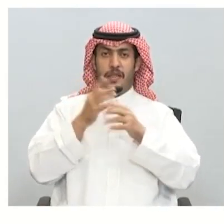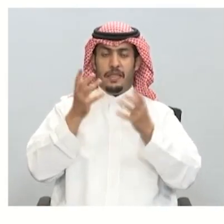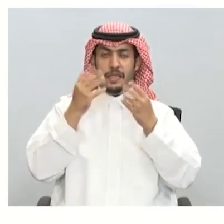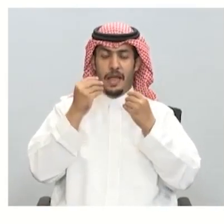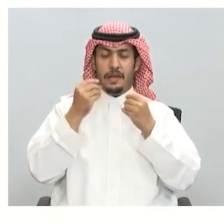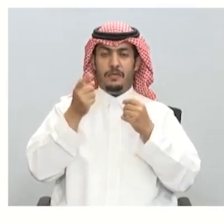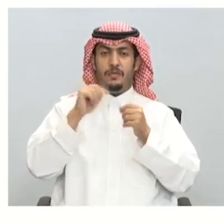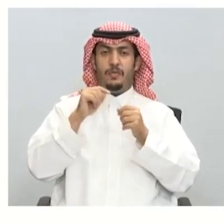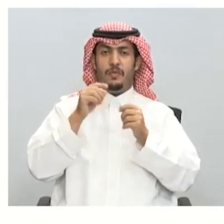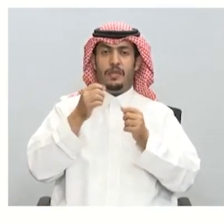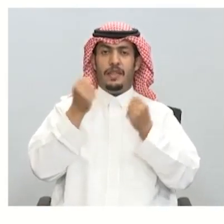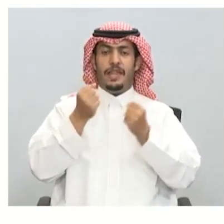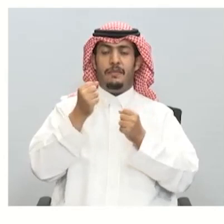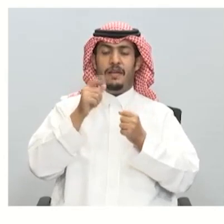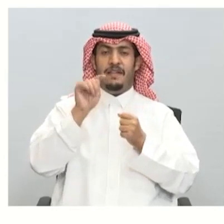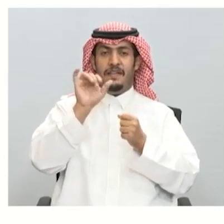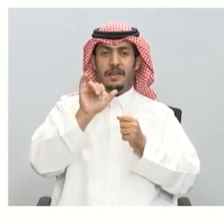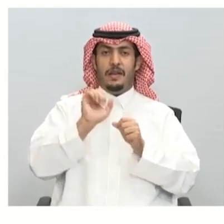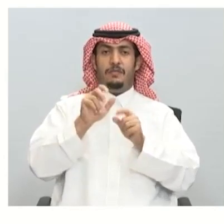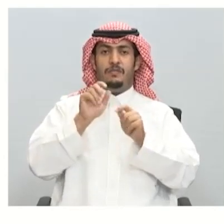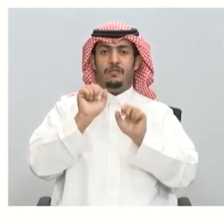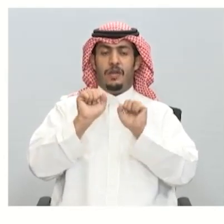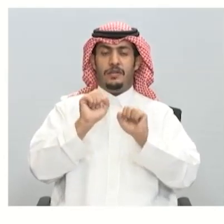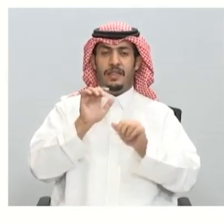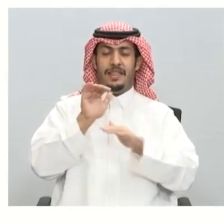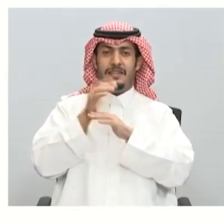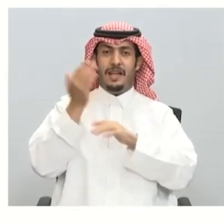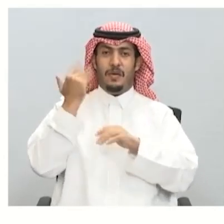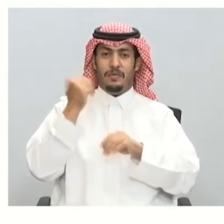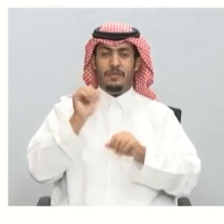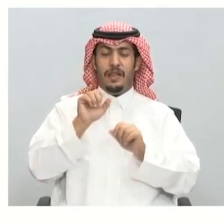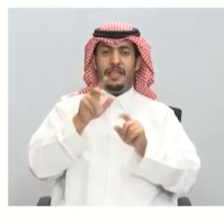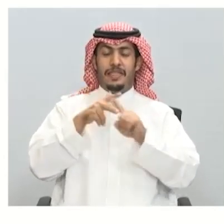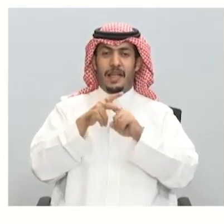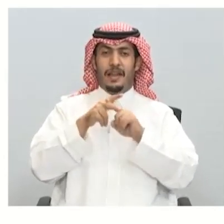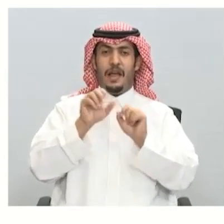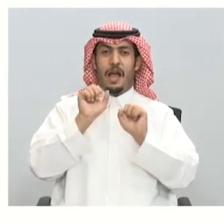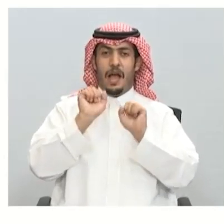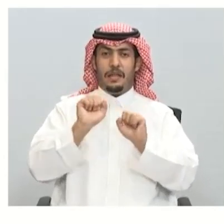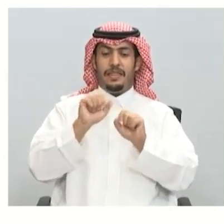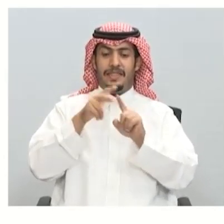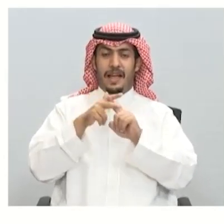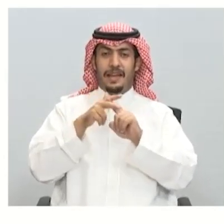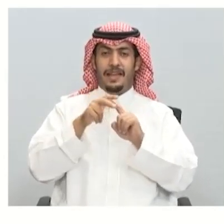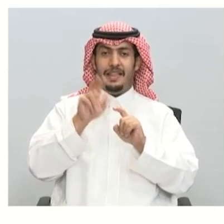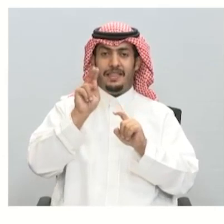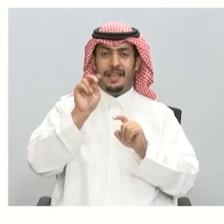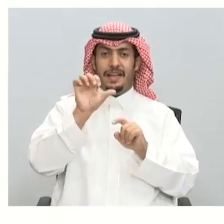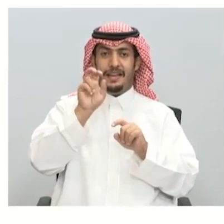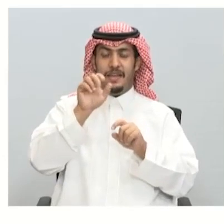التعليم والتدريب الفني المتخصص كما ذكرنا في الدرس السابق التقنيه لها دور كبير